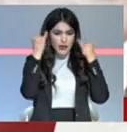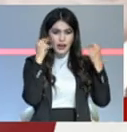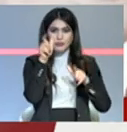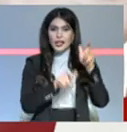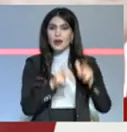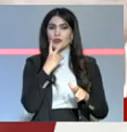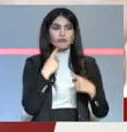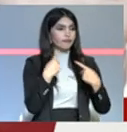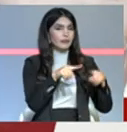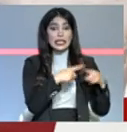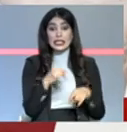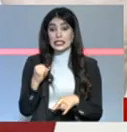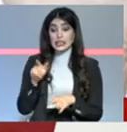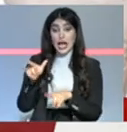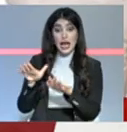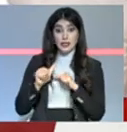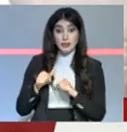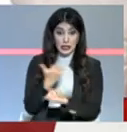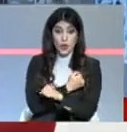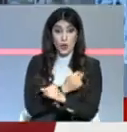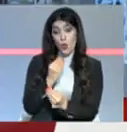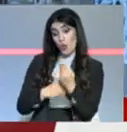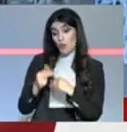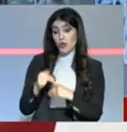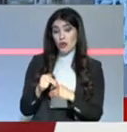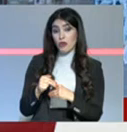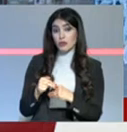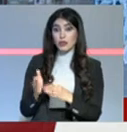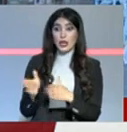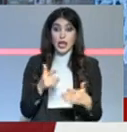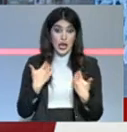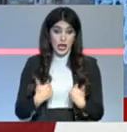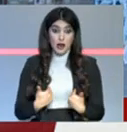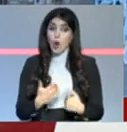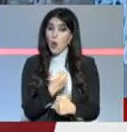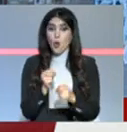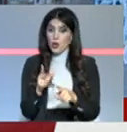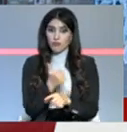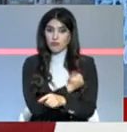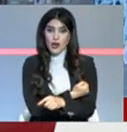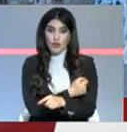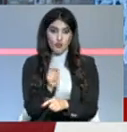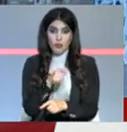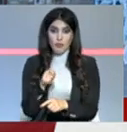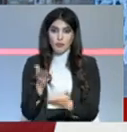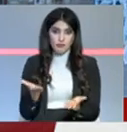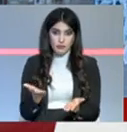تختلف حول الانسان تاتي ل تلقيها ل ل راح طالما انه اه